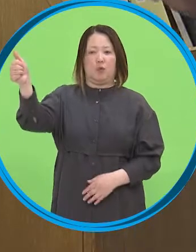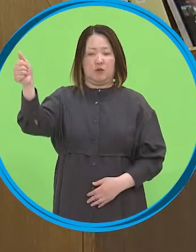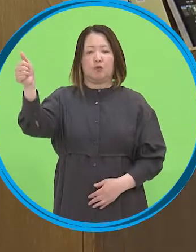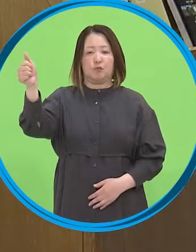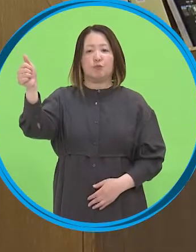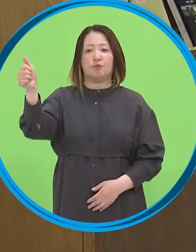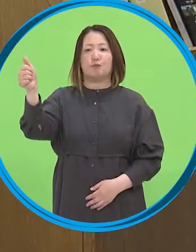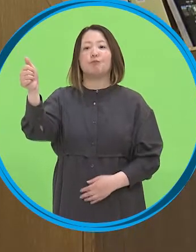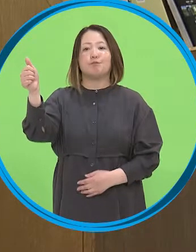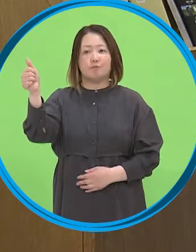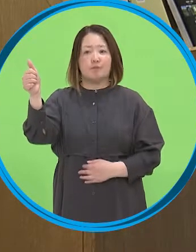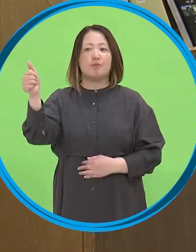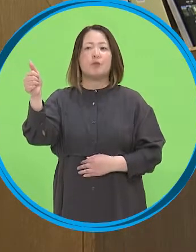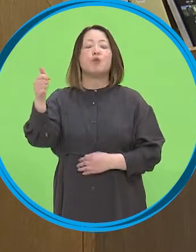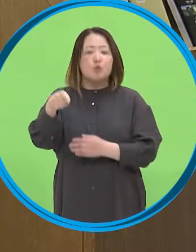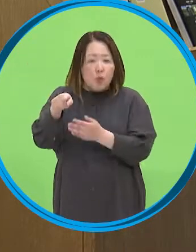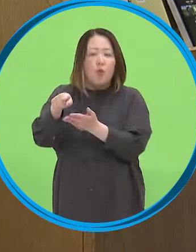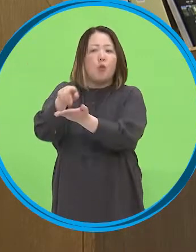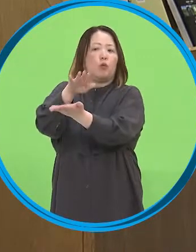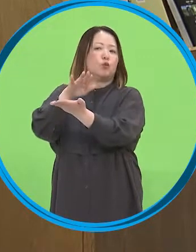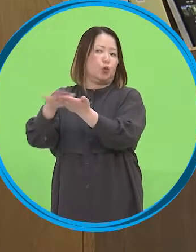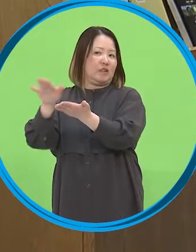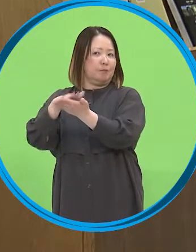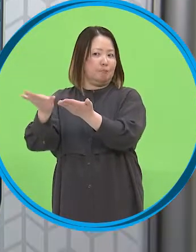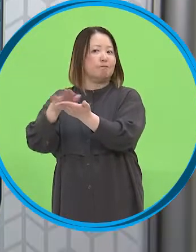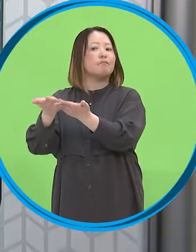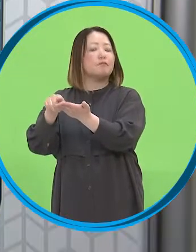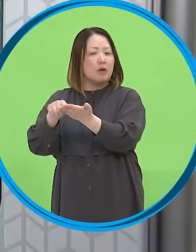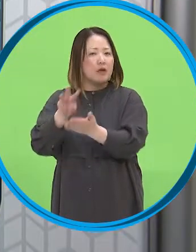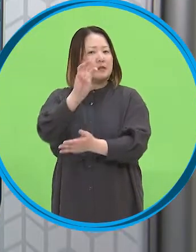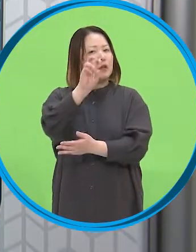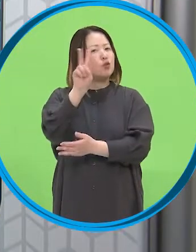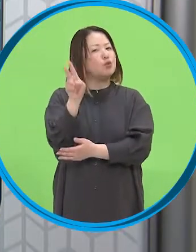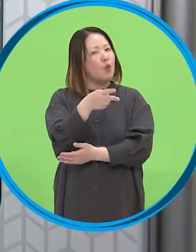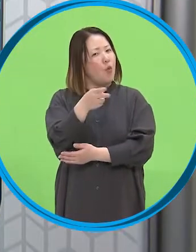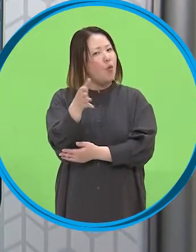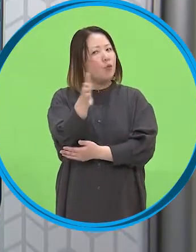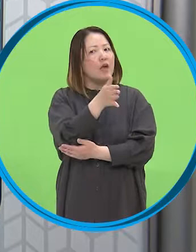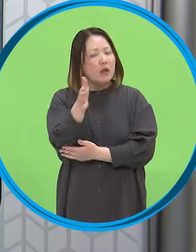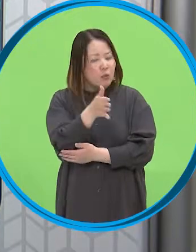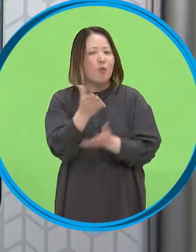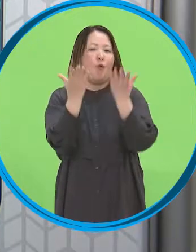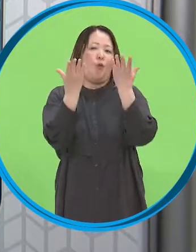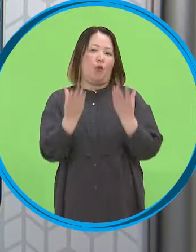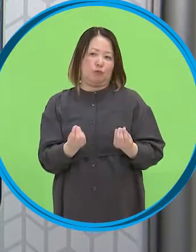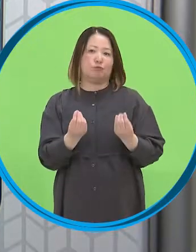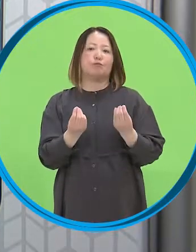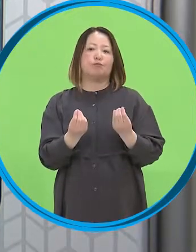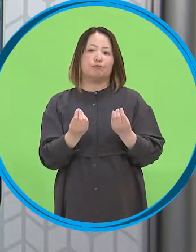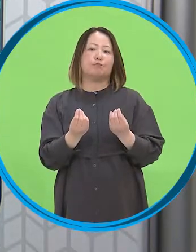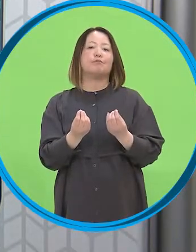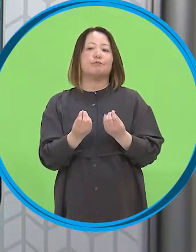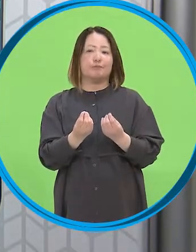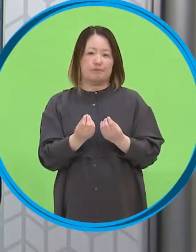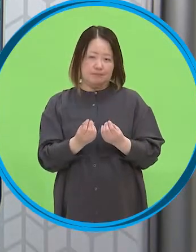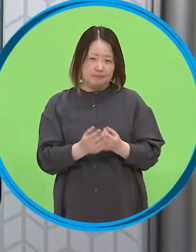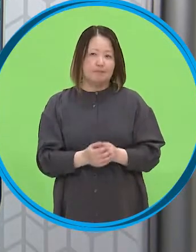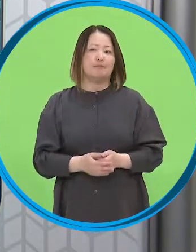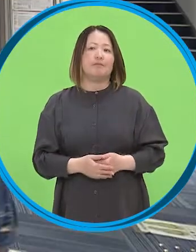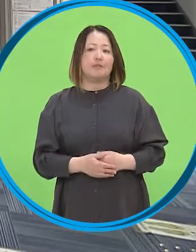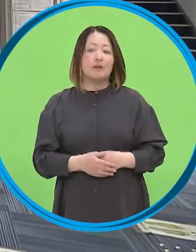を押します。すると除菌が始まり、30秒程度で終わります。